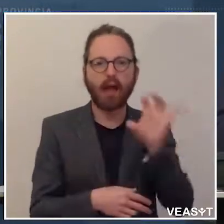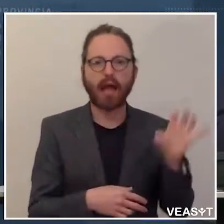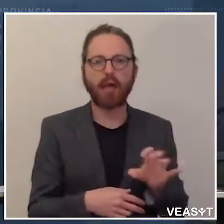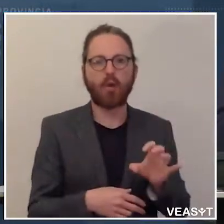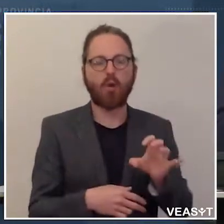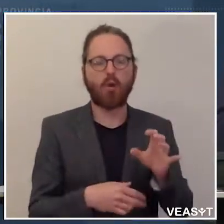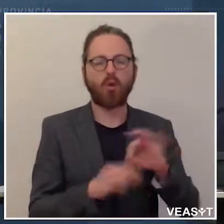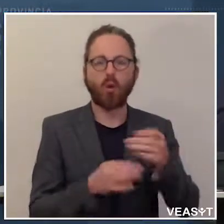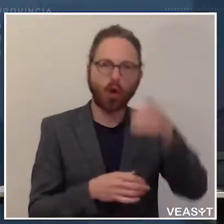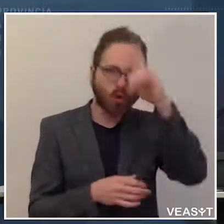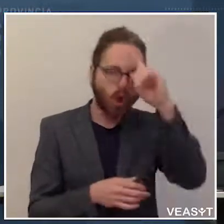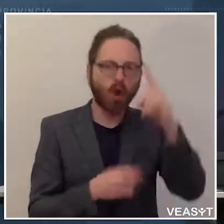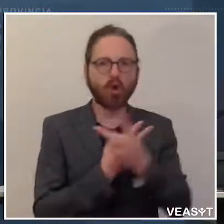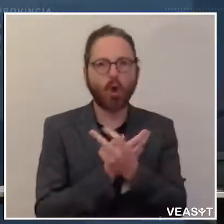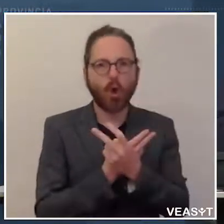ha